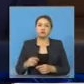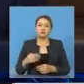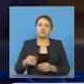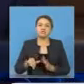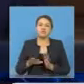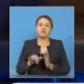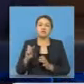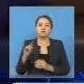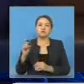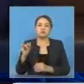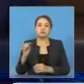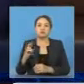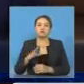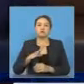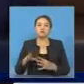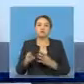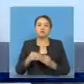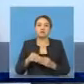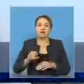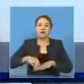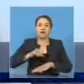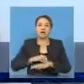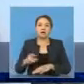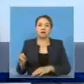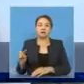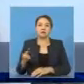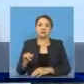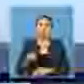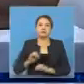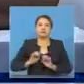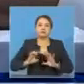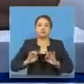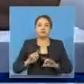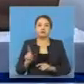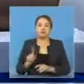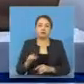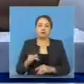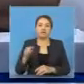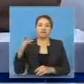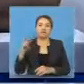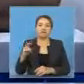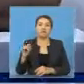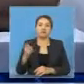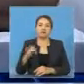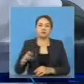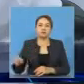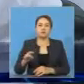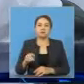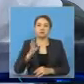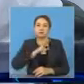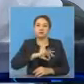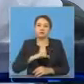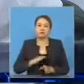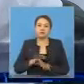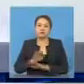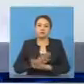Жарлы, Ногайты, Кемерши. Вместе с тем, заместитель акима области Руслан Хамбаров сообщил, что потенциал Иргизского и Байганинского районов использован не в